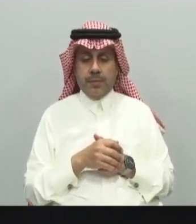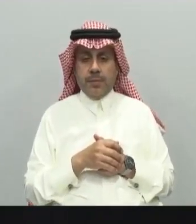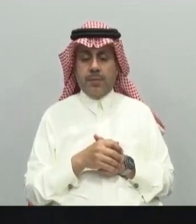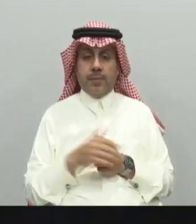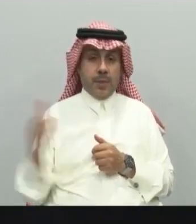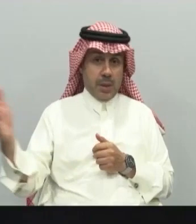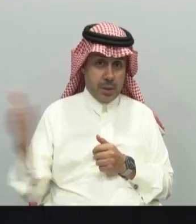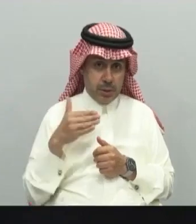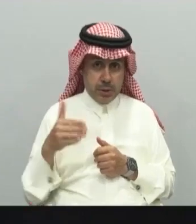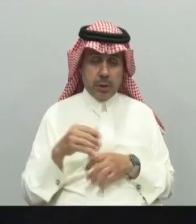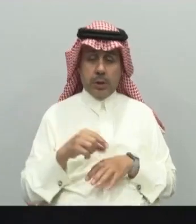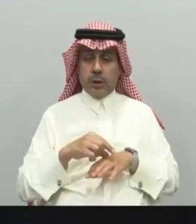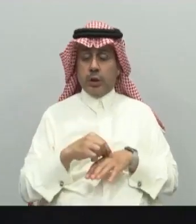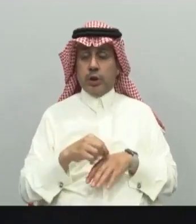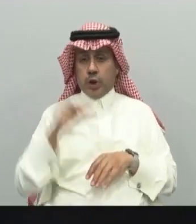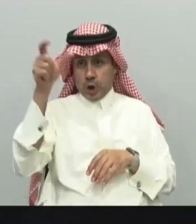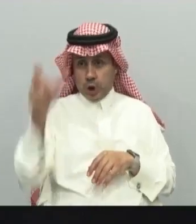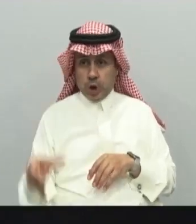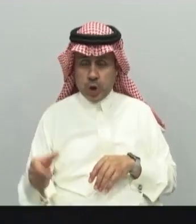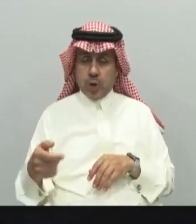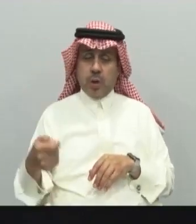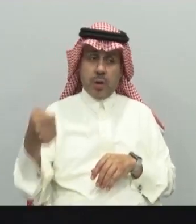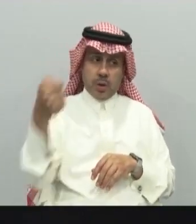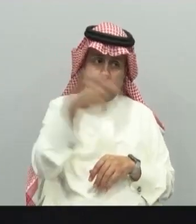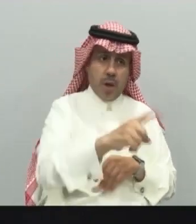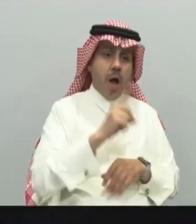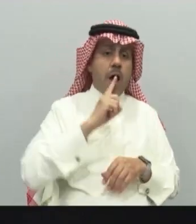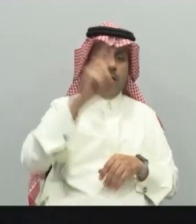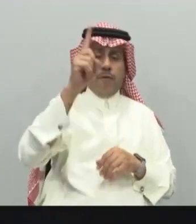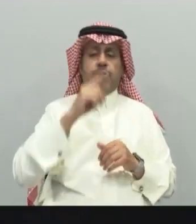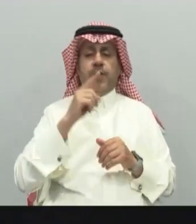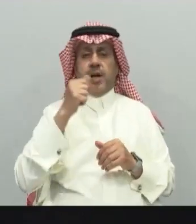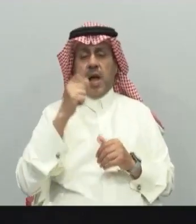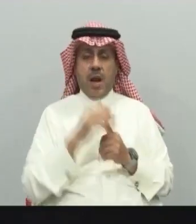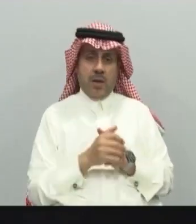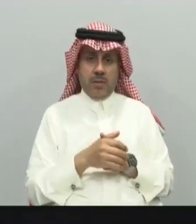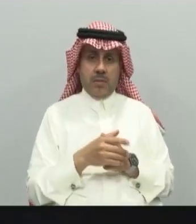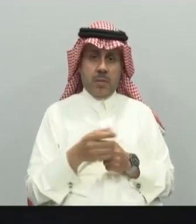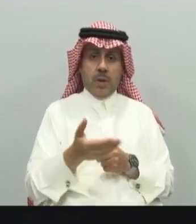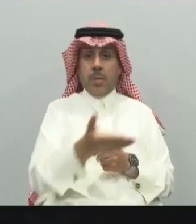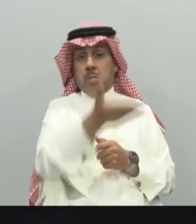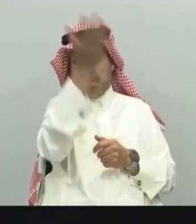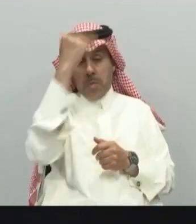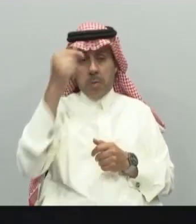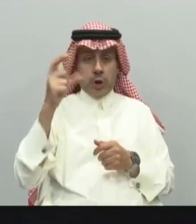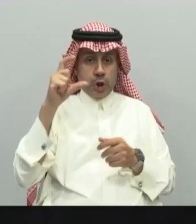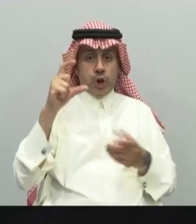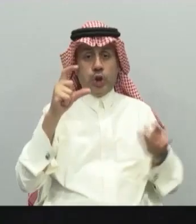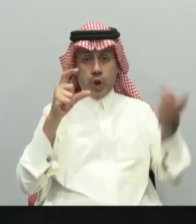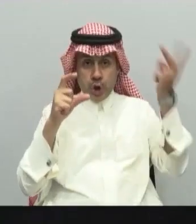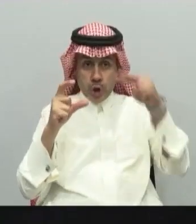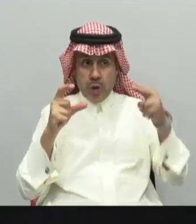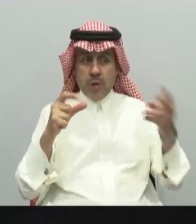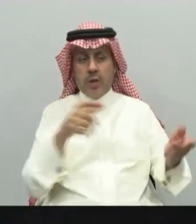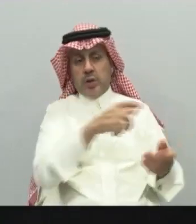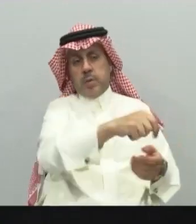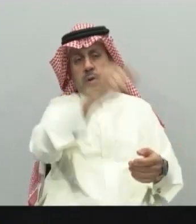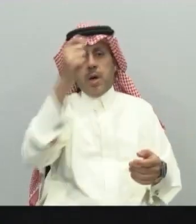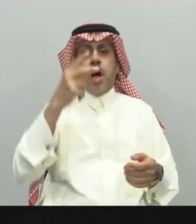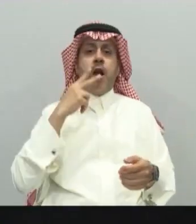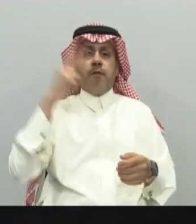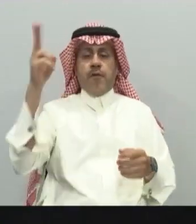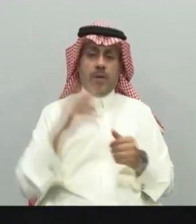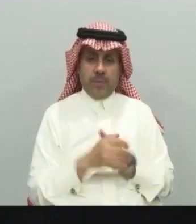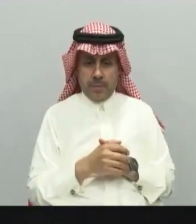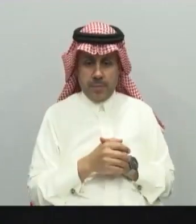جئت الى شخص واعطاك 1000 ريال على ان تردها اليه بعد شهر ب 1000 ريال